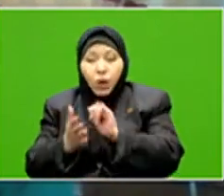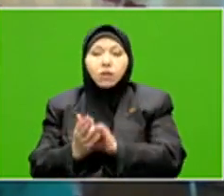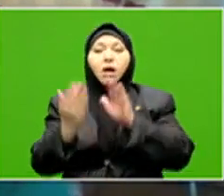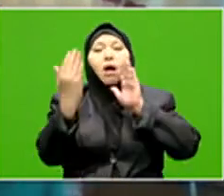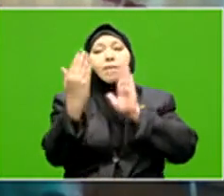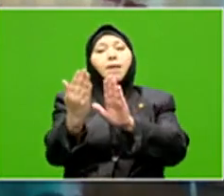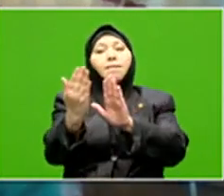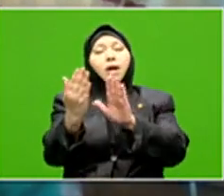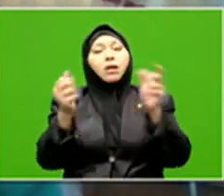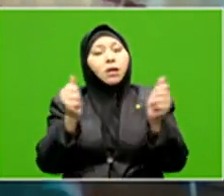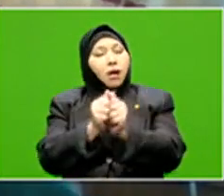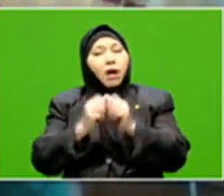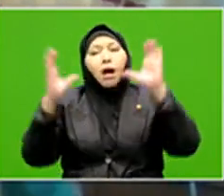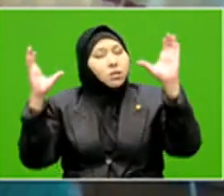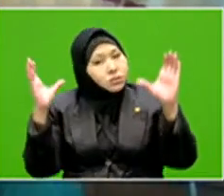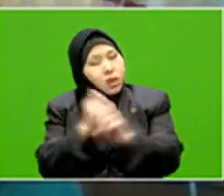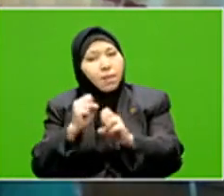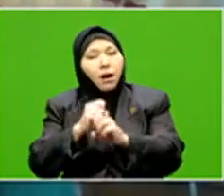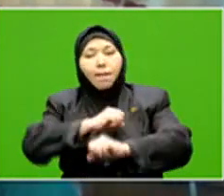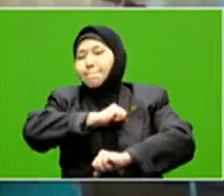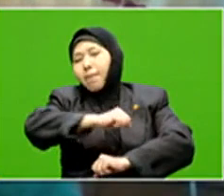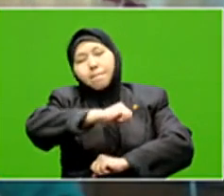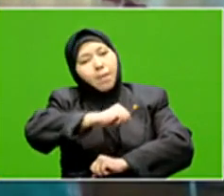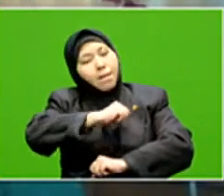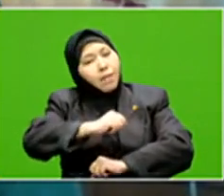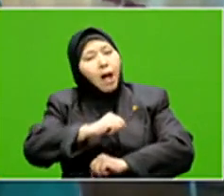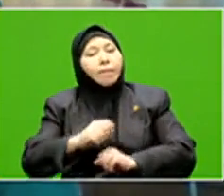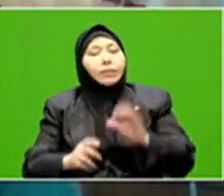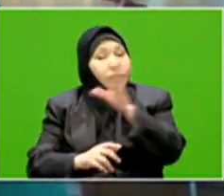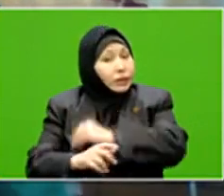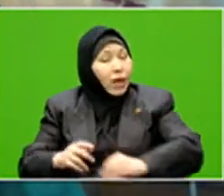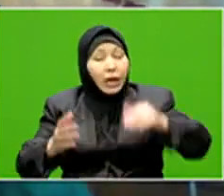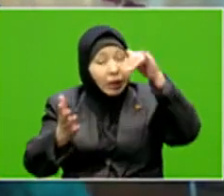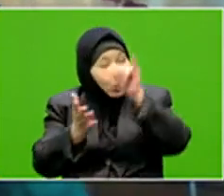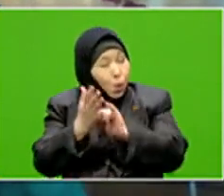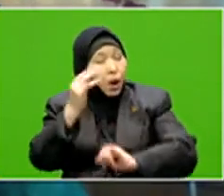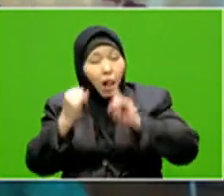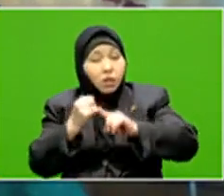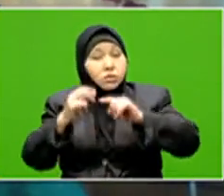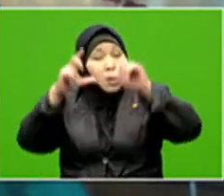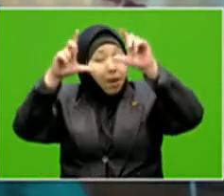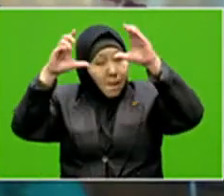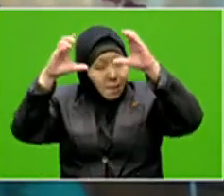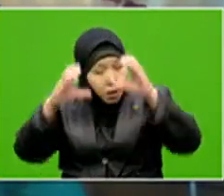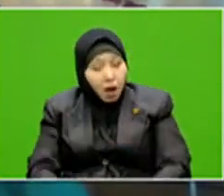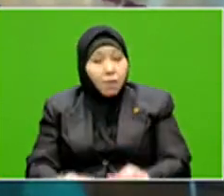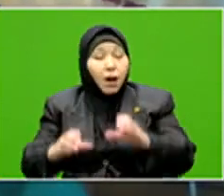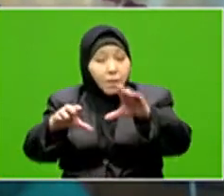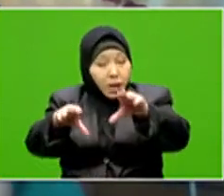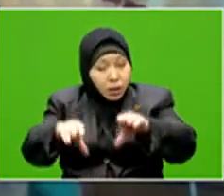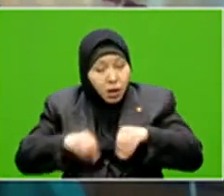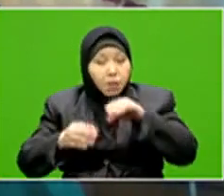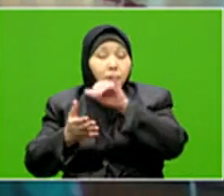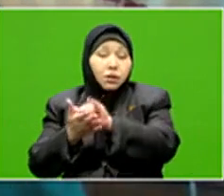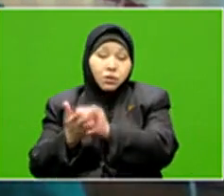berhadapan dengan cabaran ataupun tentangan. Di mana kemuncak kepada pengiktirafan mereka terhadap kebaikan Nabi Saleh